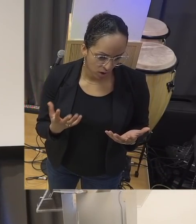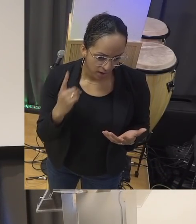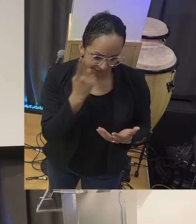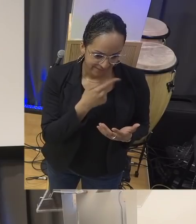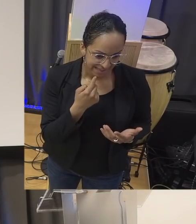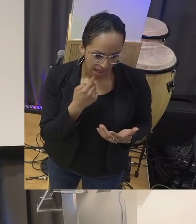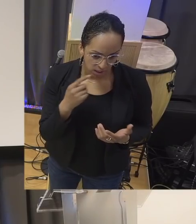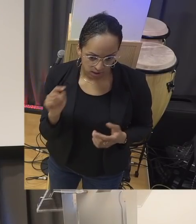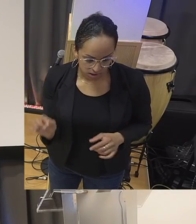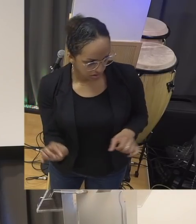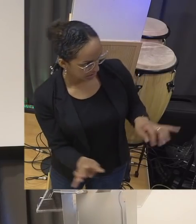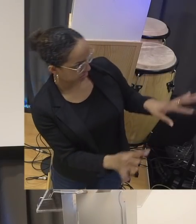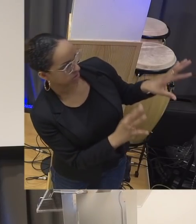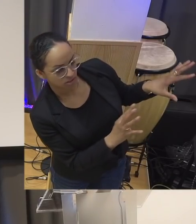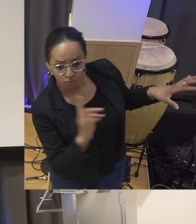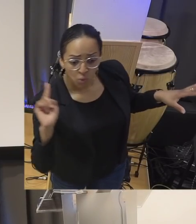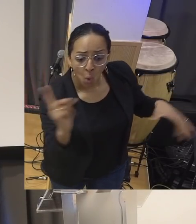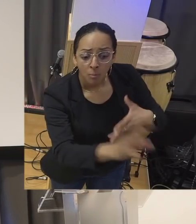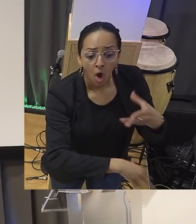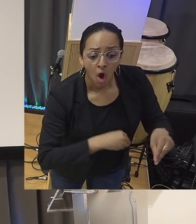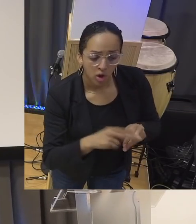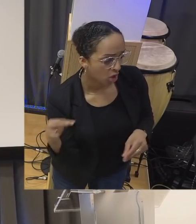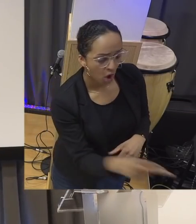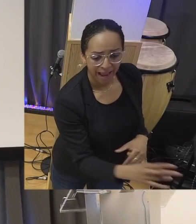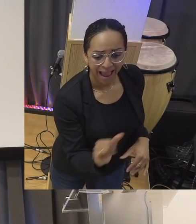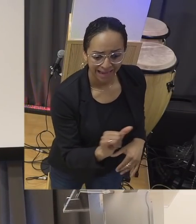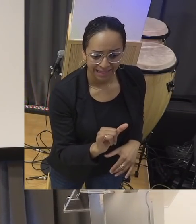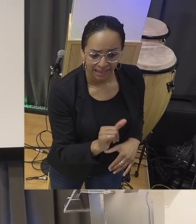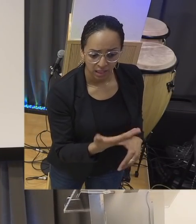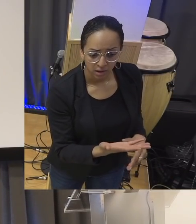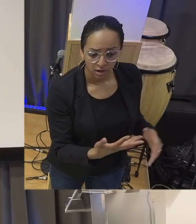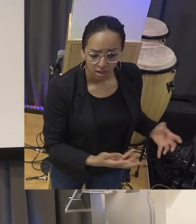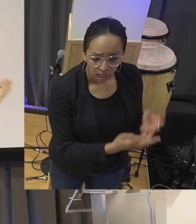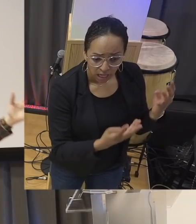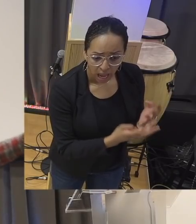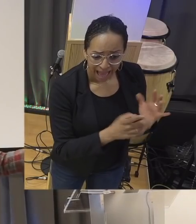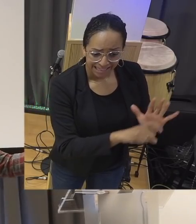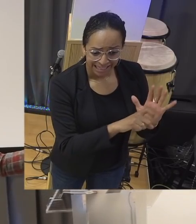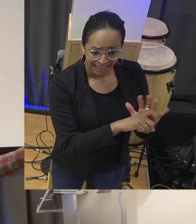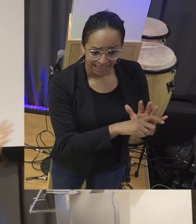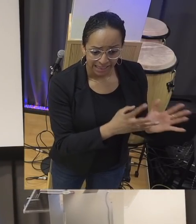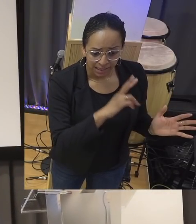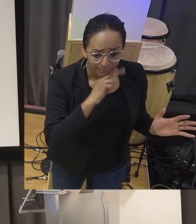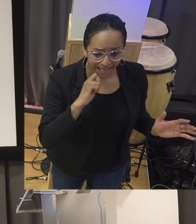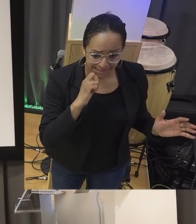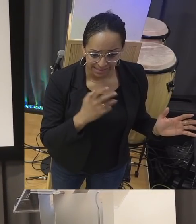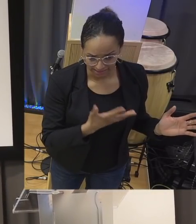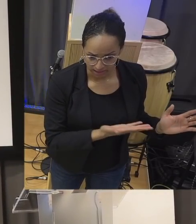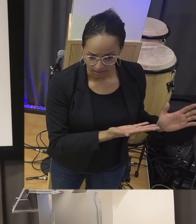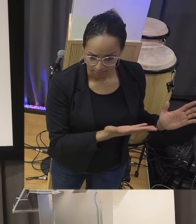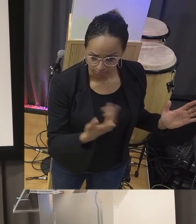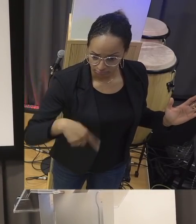sont tournés vers le conflit israélo-palestinien. Justement, hier soir, après mon spectacle, j'ai ramené un jeune chez lui, un petit jeune de 20